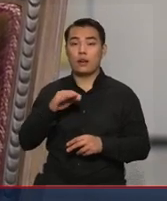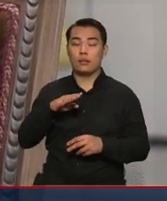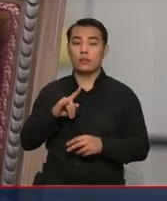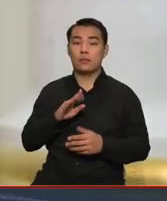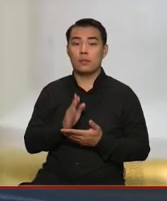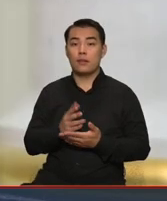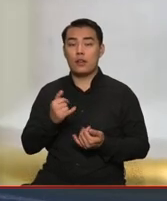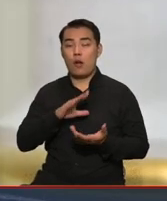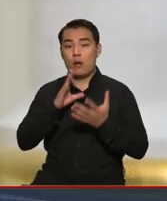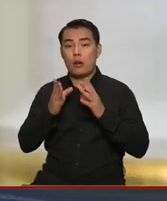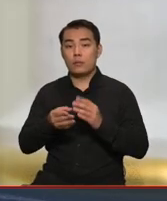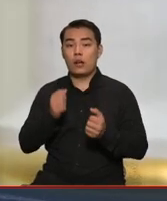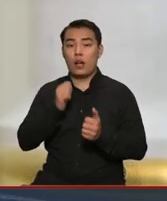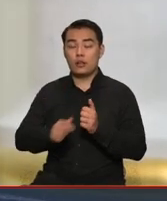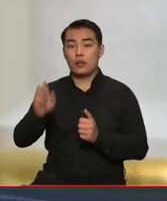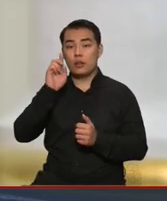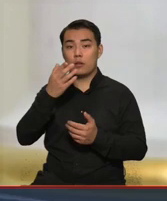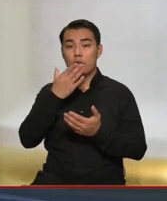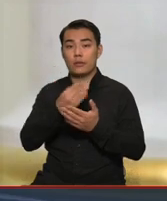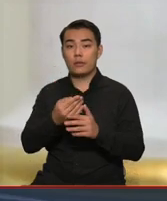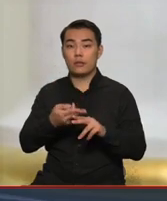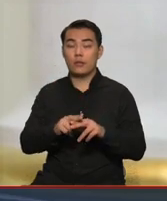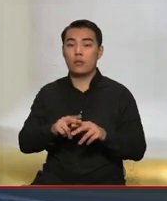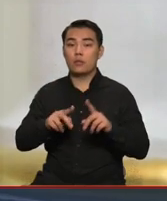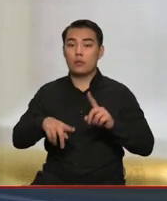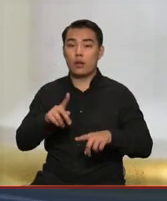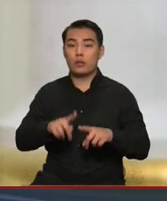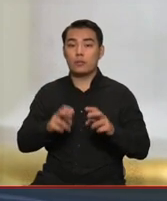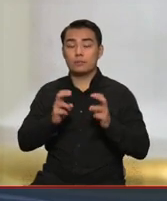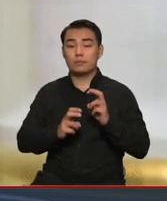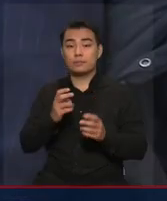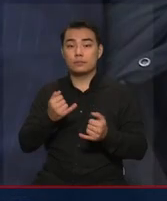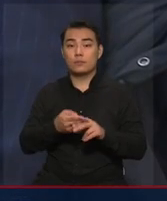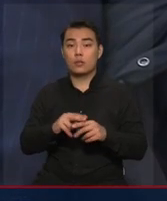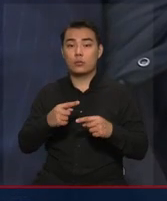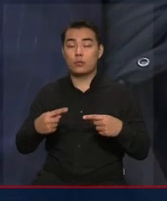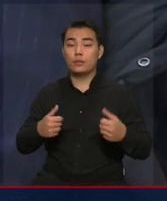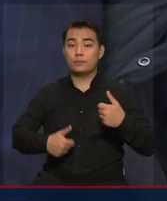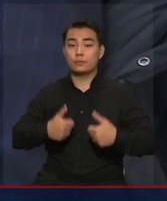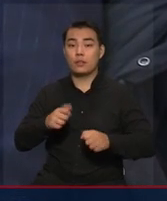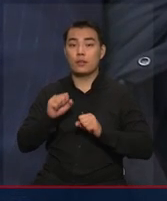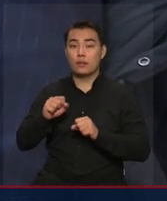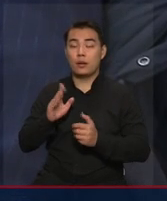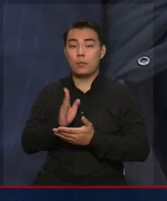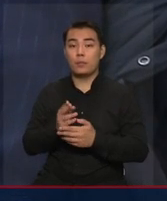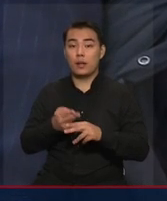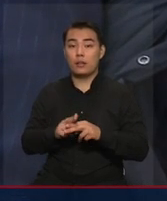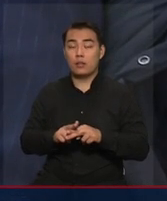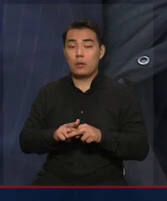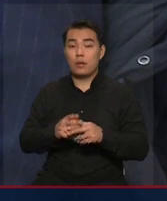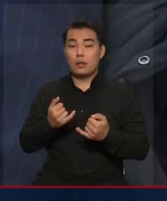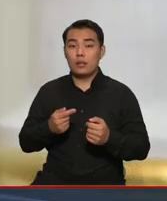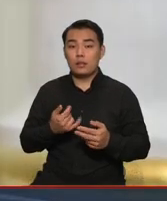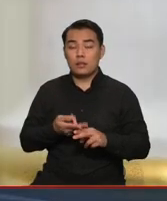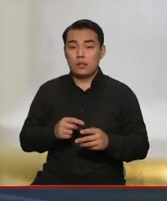шекаралары ашылғанына қарамастан әрбір ел іс жүзінде отандық өндірушілердің одаққа қатысушы өзге бәсекелестерден қорғап отыр. Біз ортақ нарықта